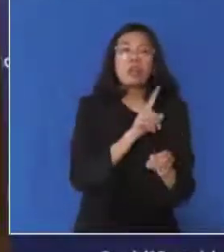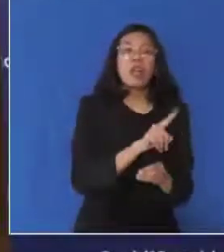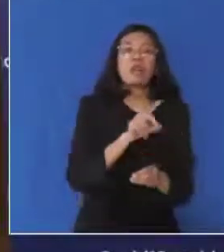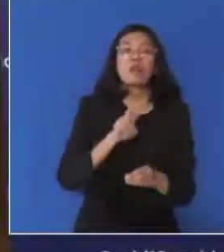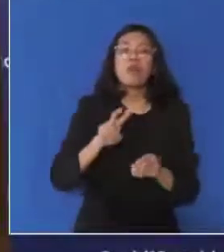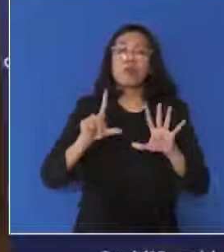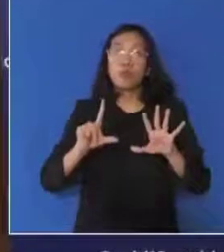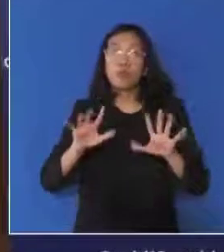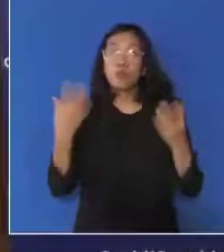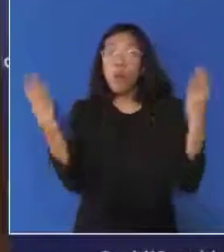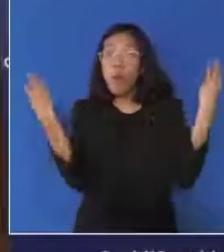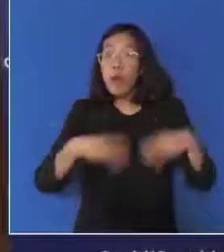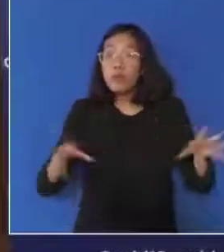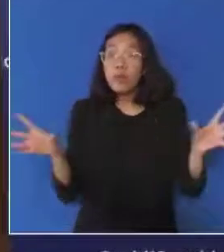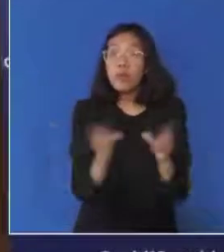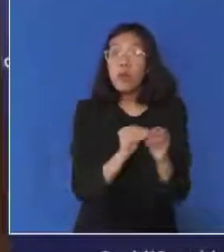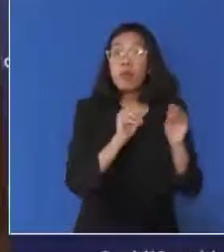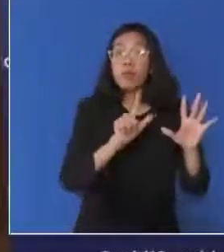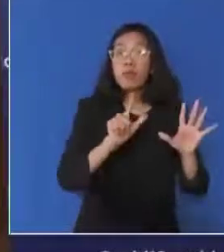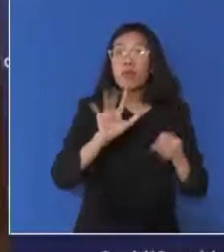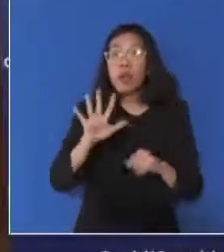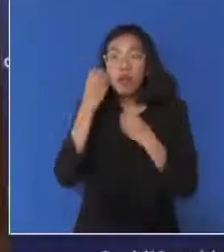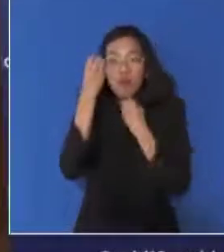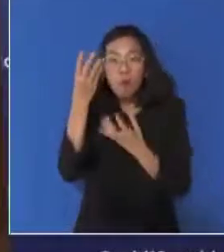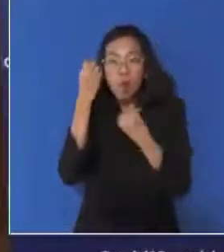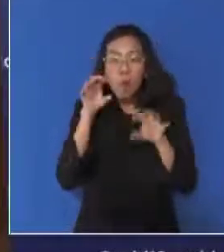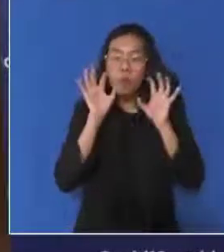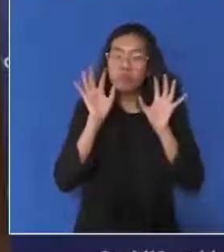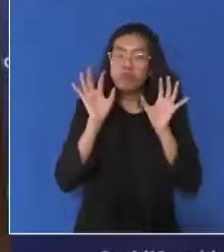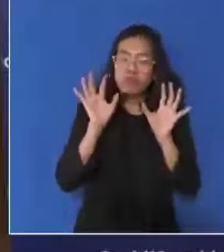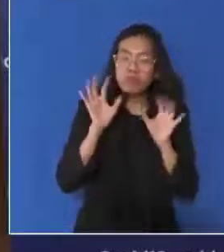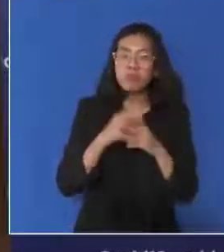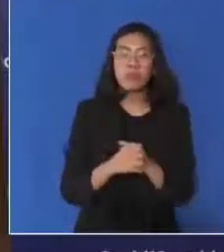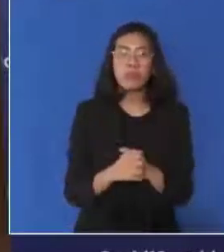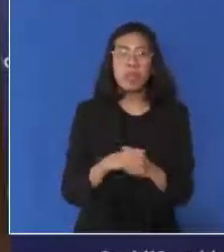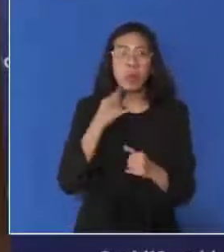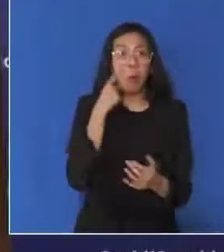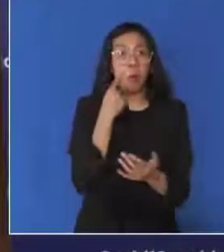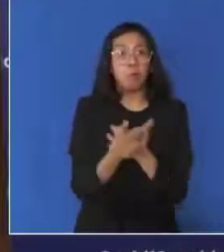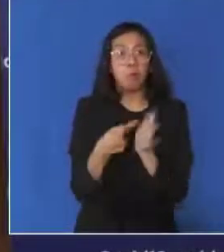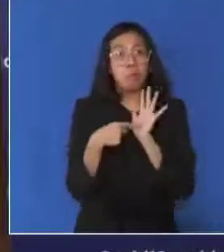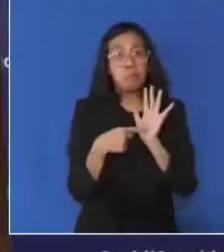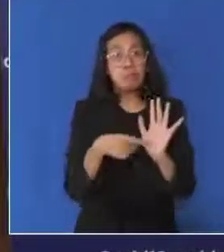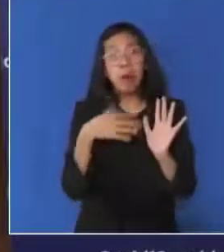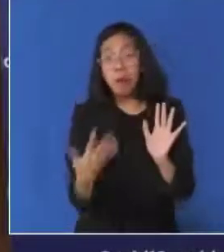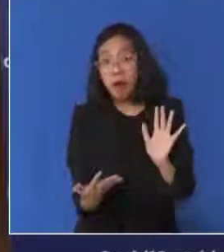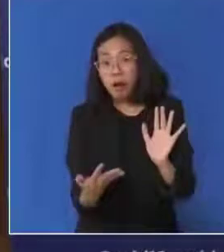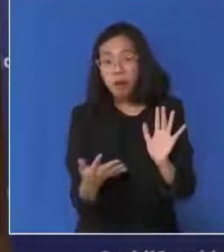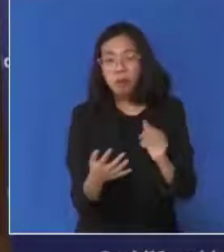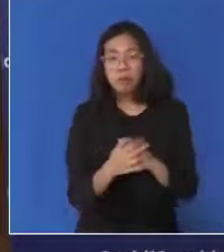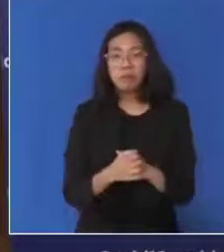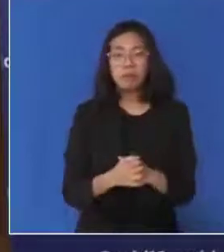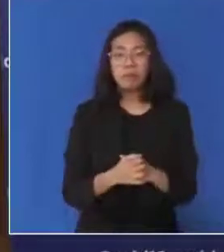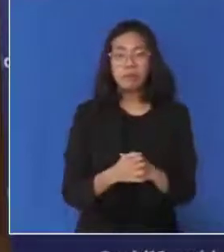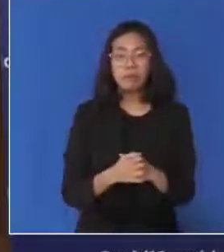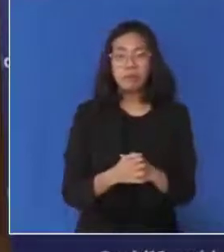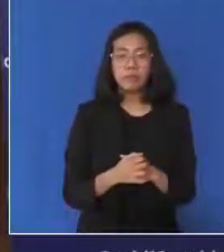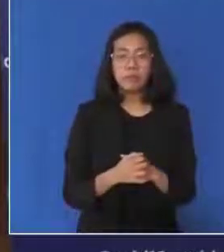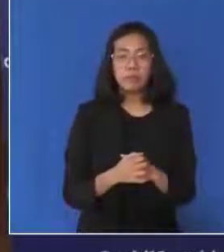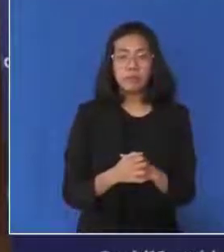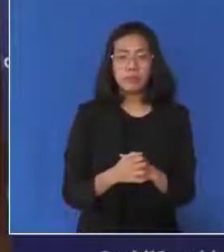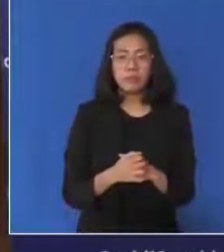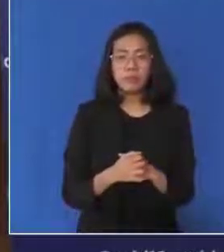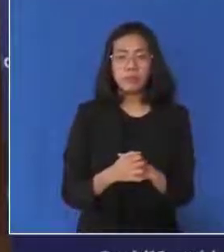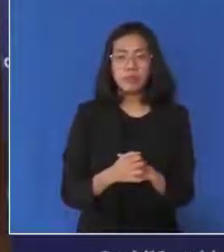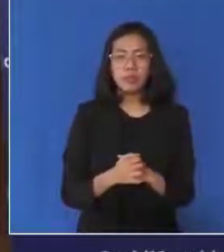75 eh sehingga itu menyala menunjukkan bahwa betapa besarnya